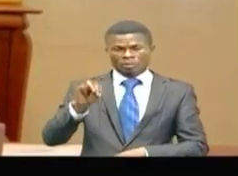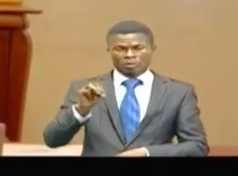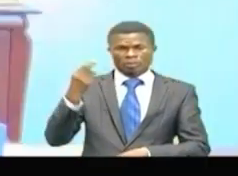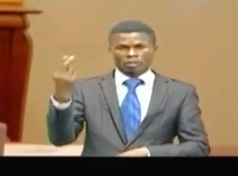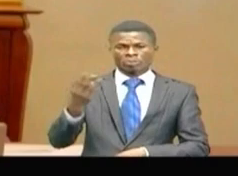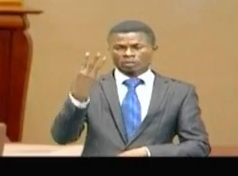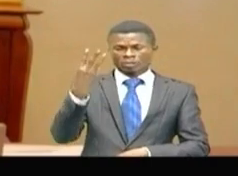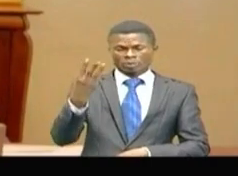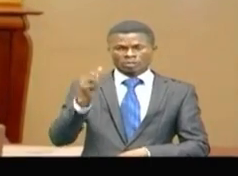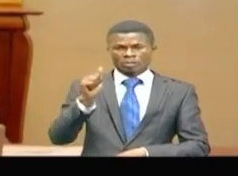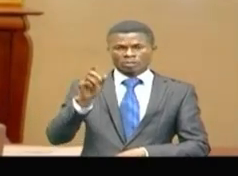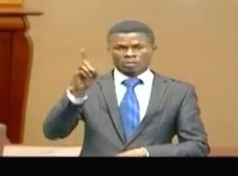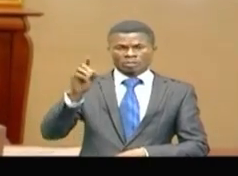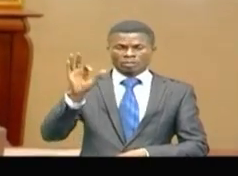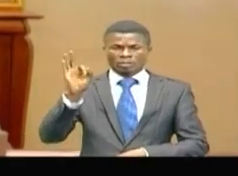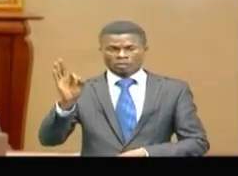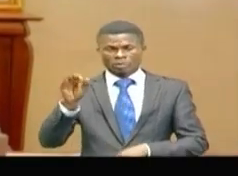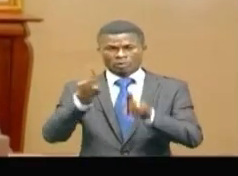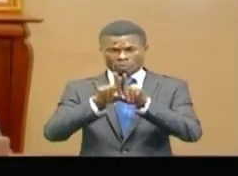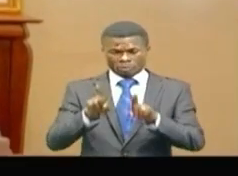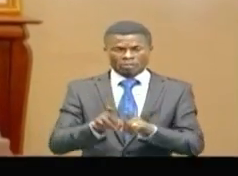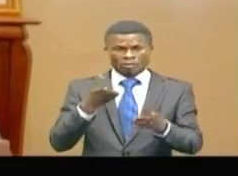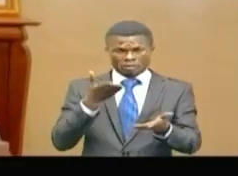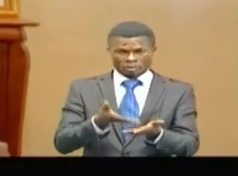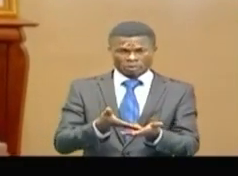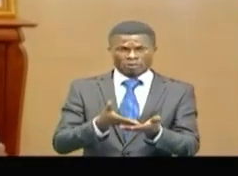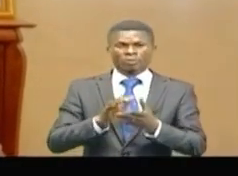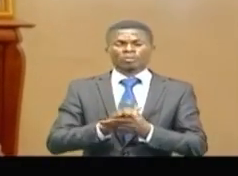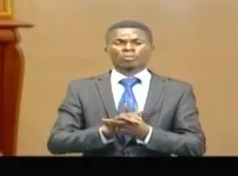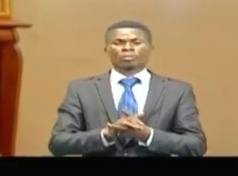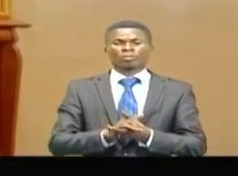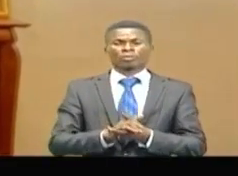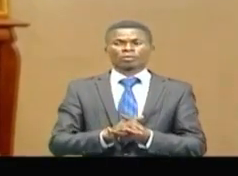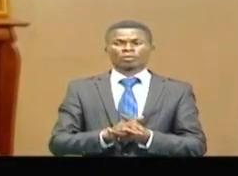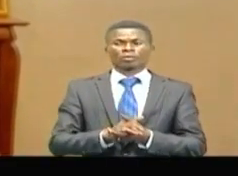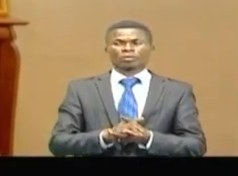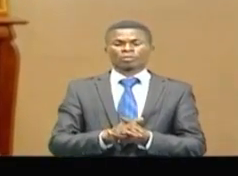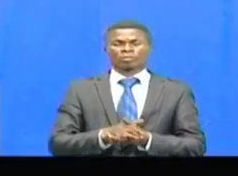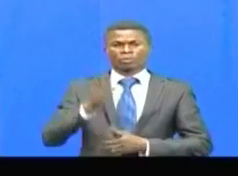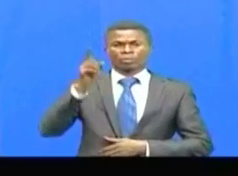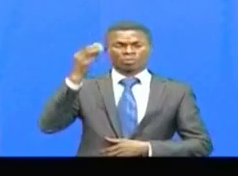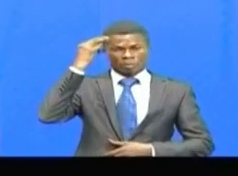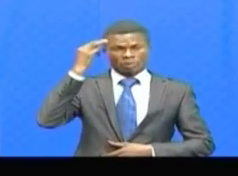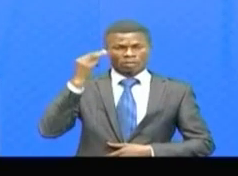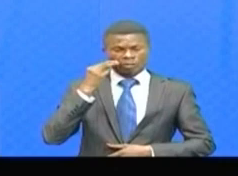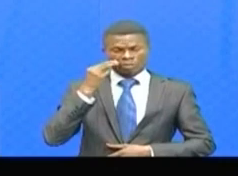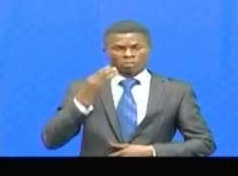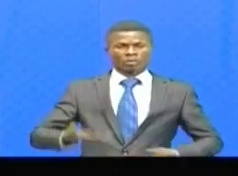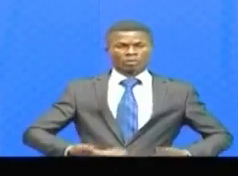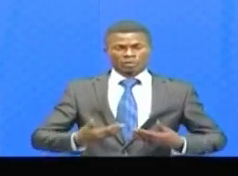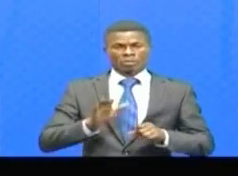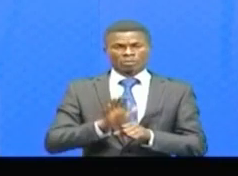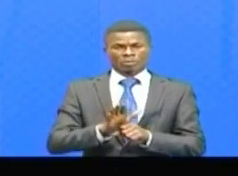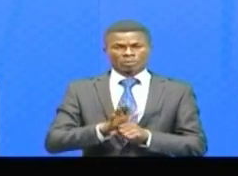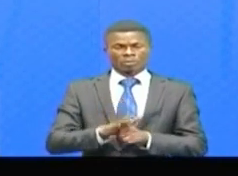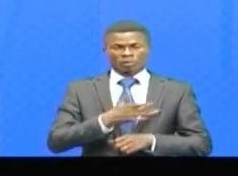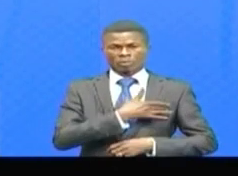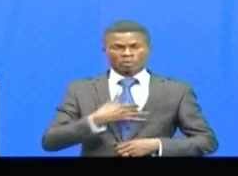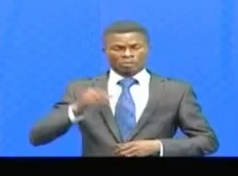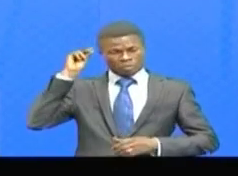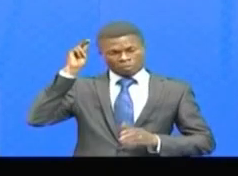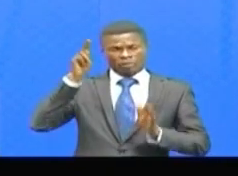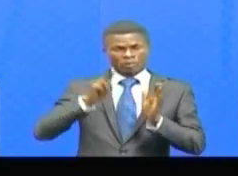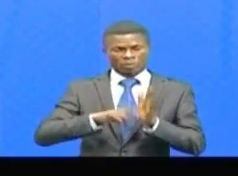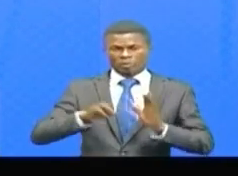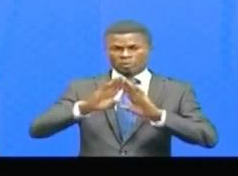ADF n'ont pas été épargnés. Le Premier ministre a salué, au nom du gouvernement et